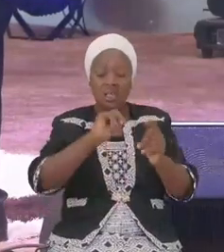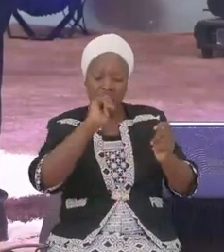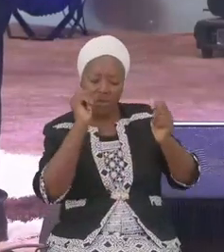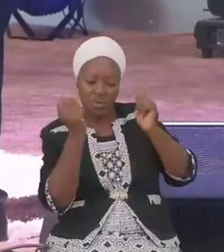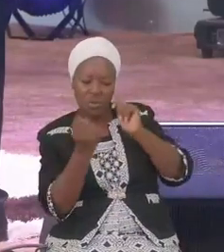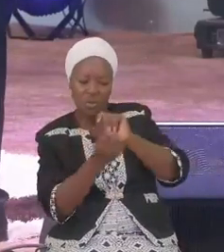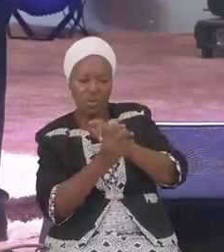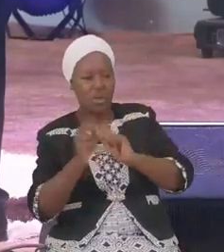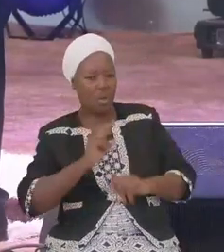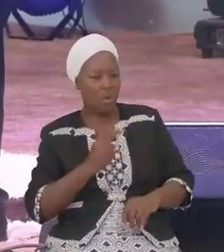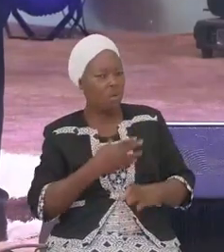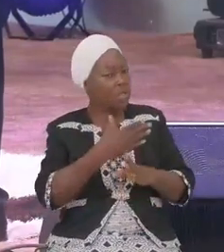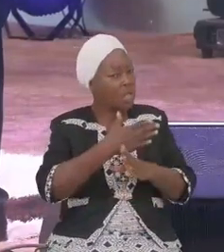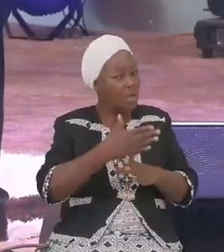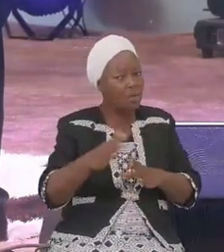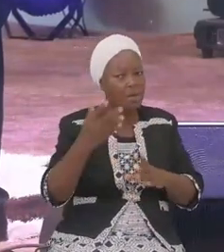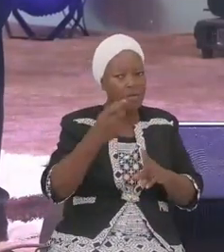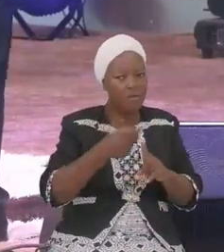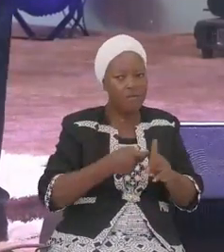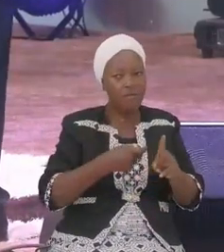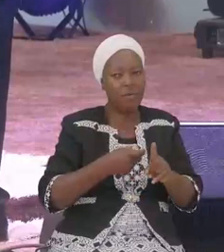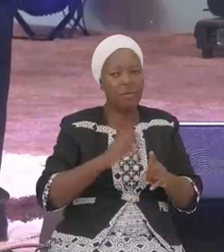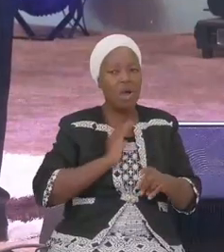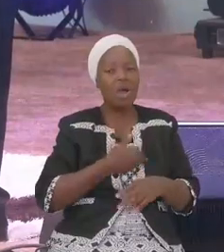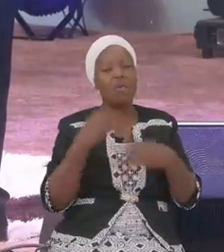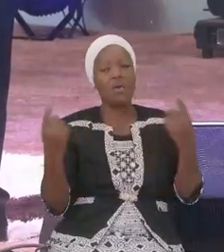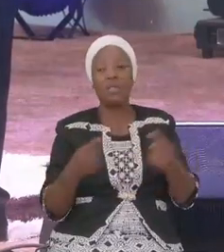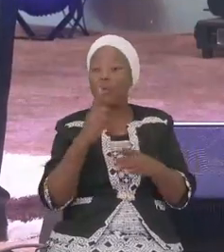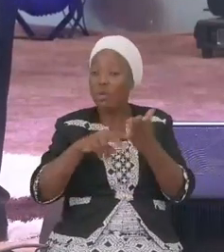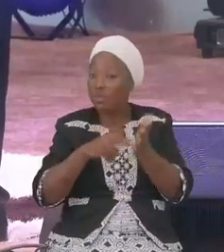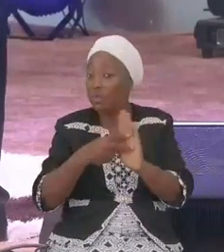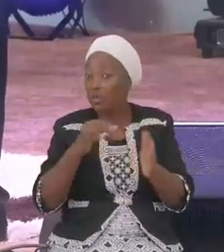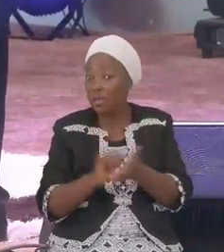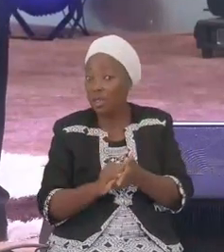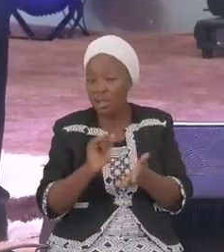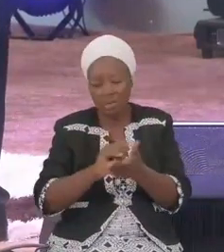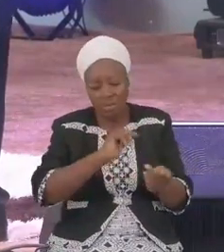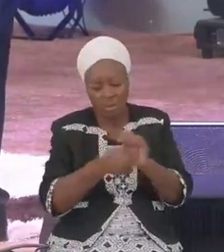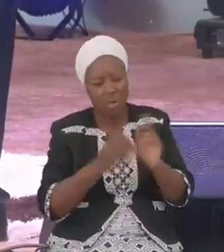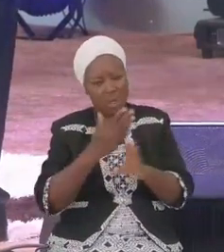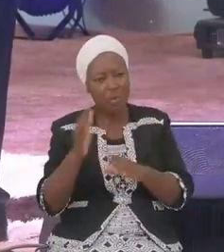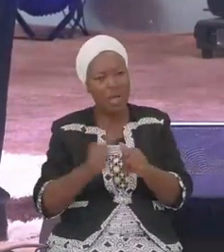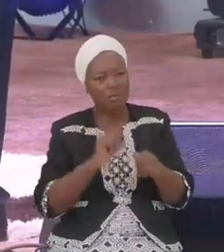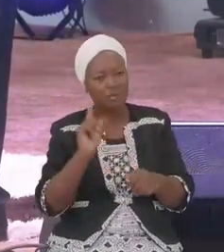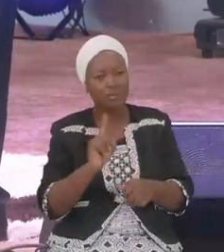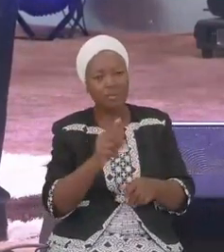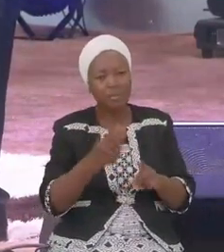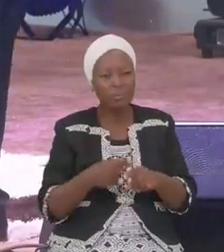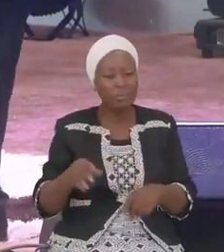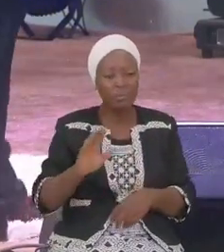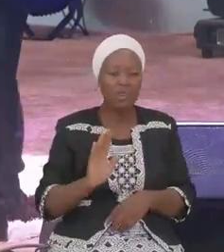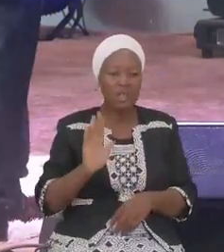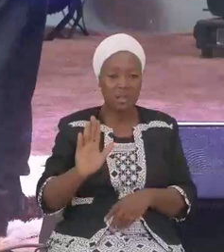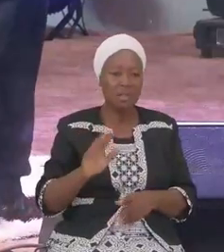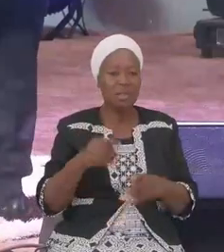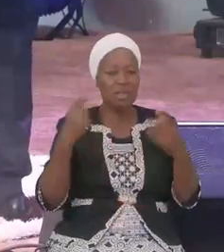détourne de nos iniquités. Qu'est-ce que cela veut dire? de détourner chacun de ses iniquités.